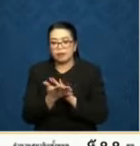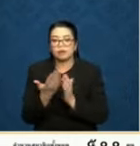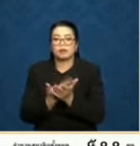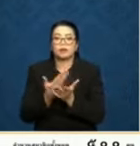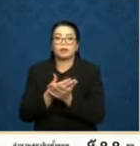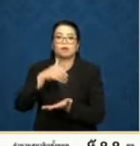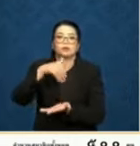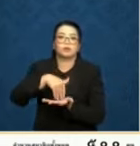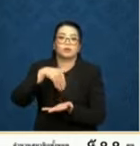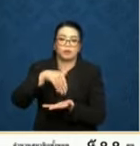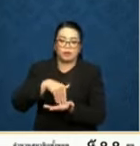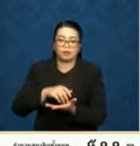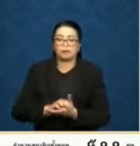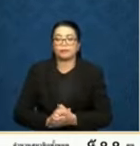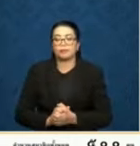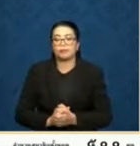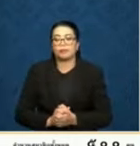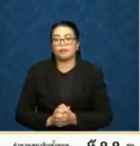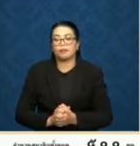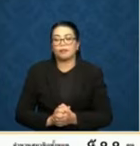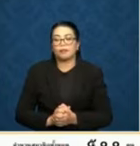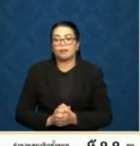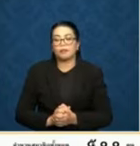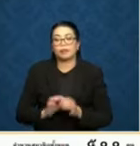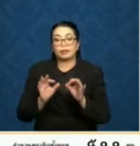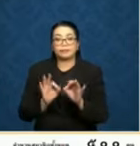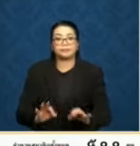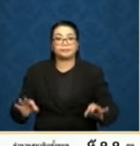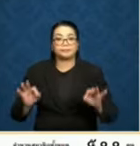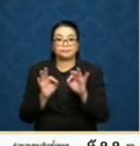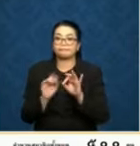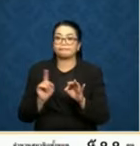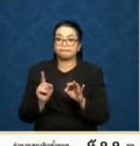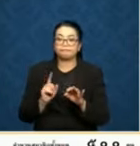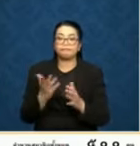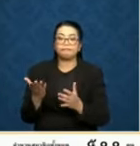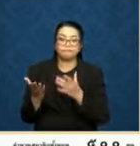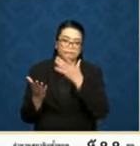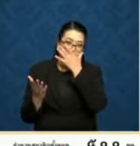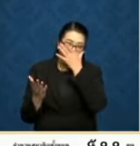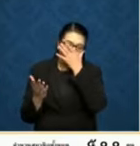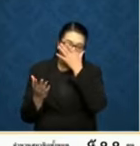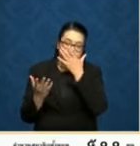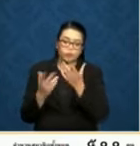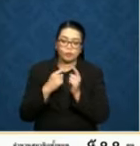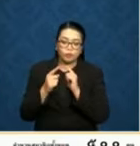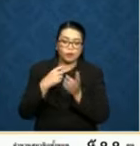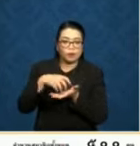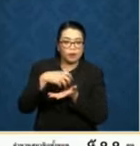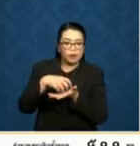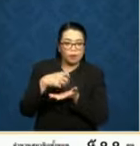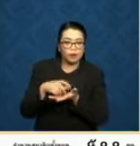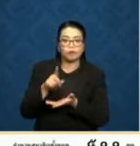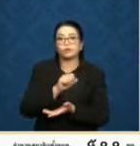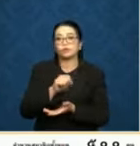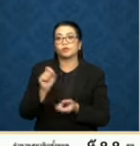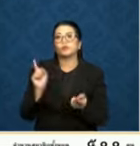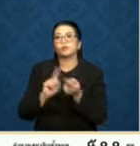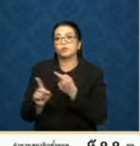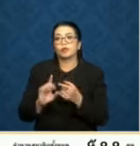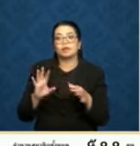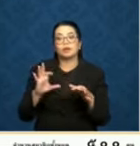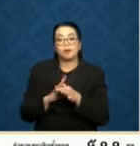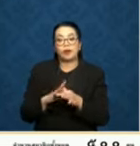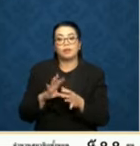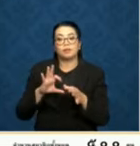แต่ละโครงการในอยางที่มีความสำคัญเป็อยางยิ่งเมื่สะครูผมได้คุยกับ ท่าน escaped matterเกี่ย